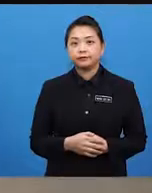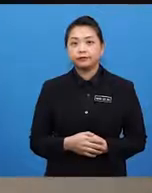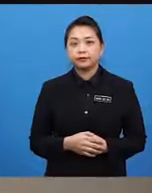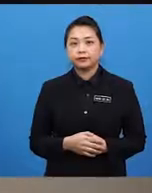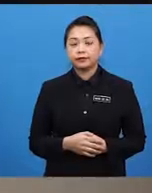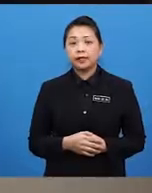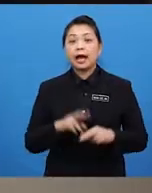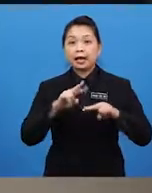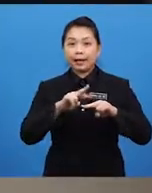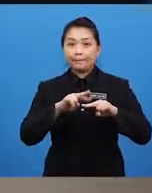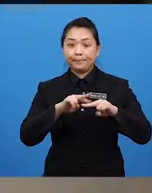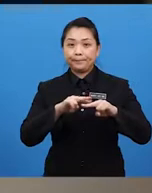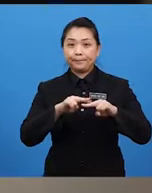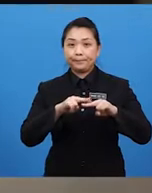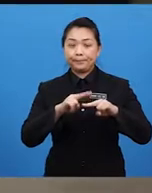garam